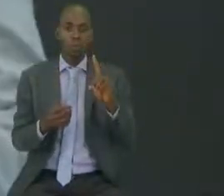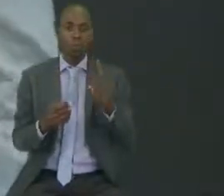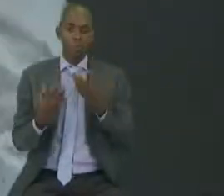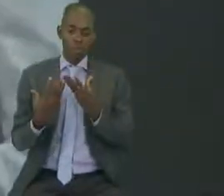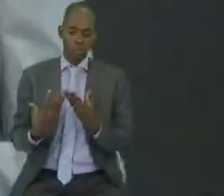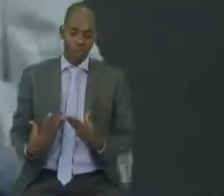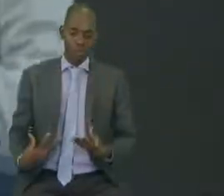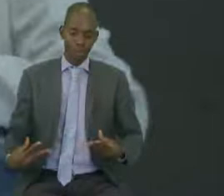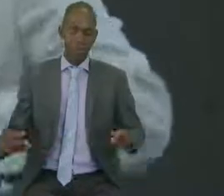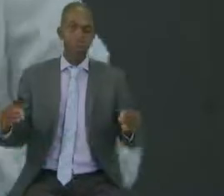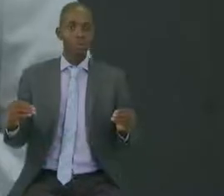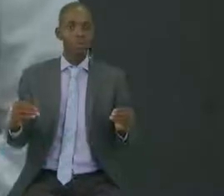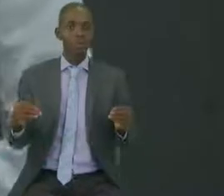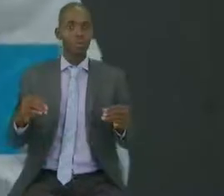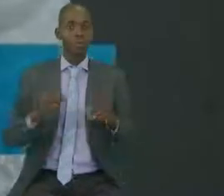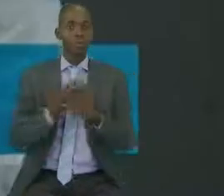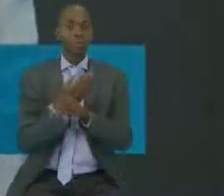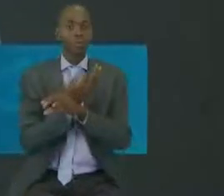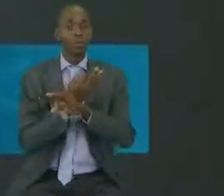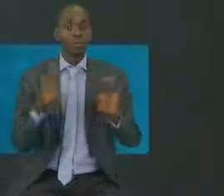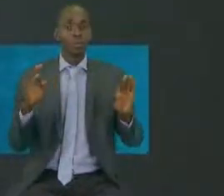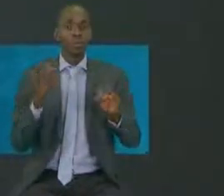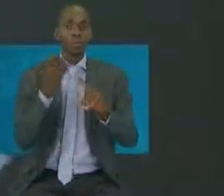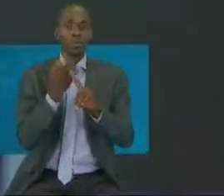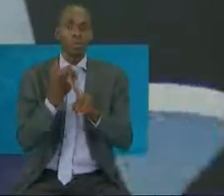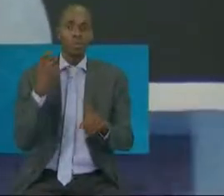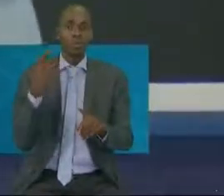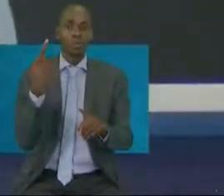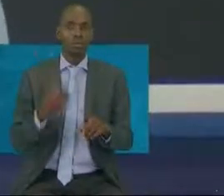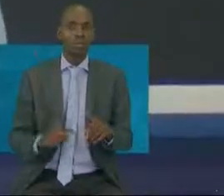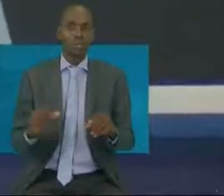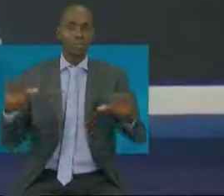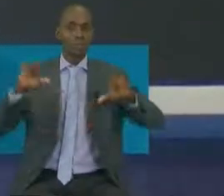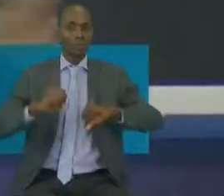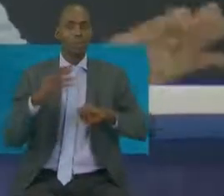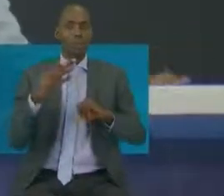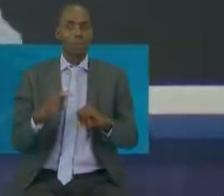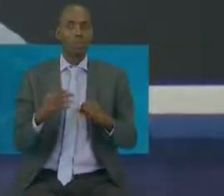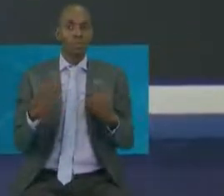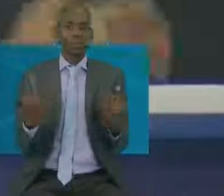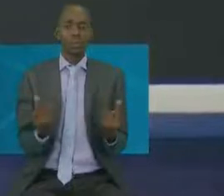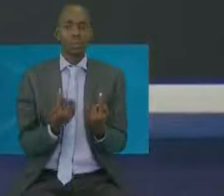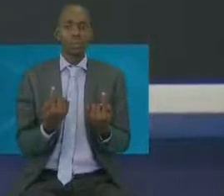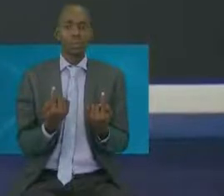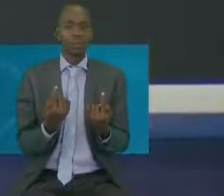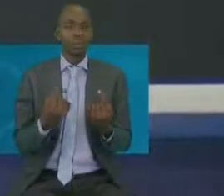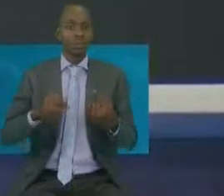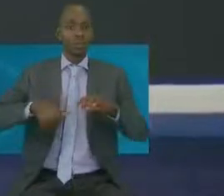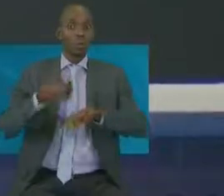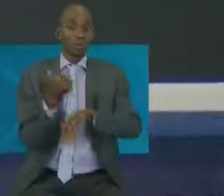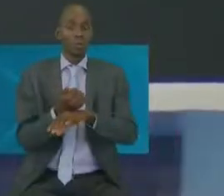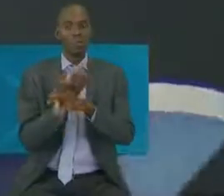la libération réglée de la condamnation du péché. La libération